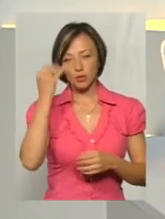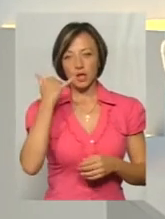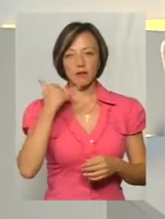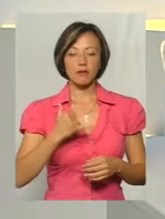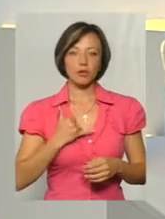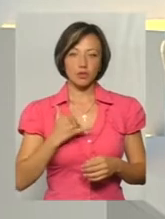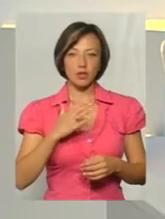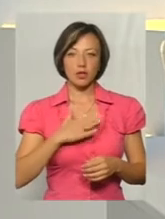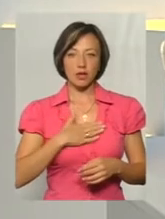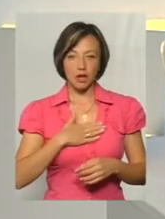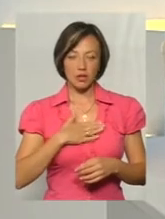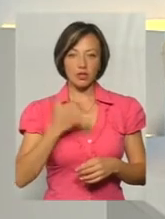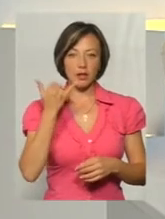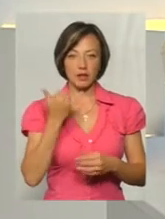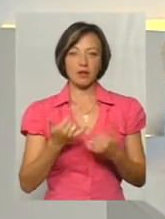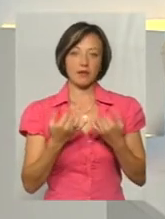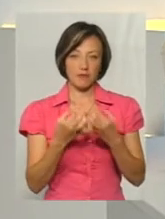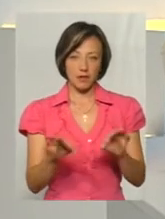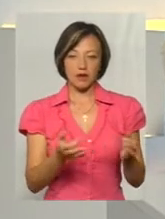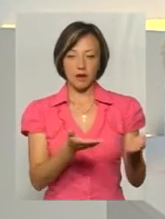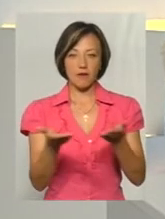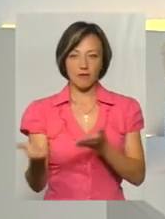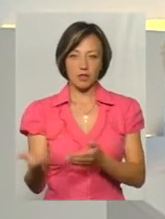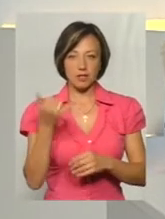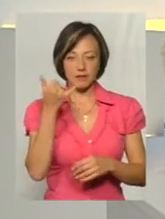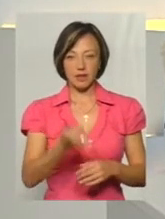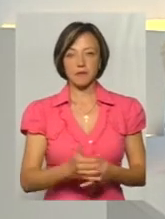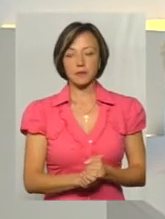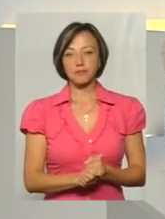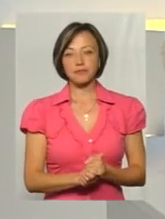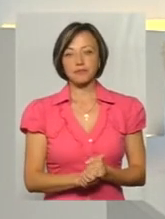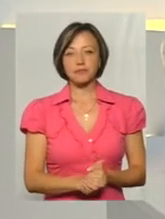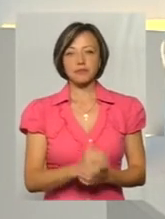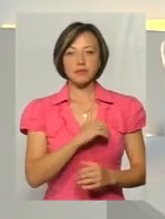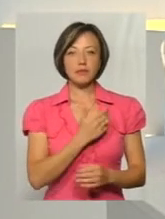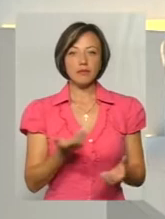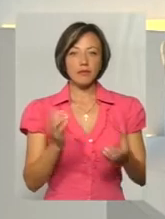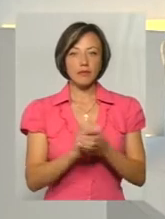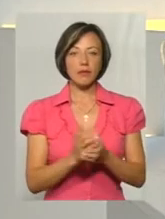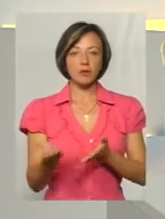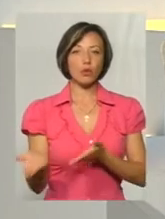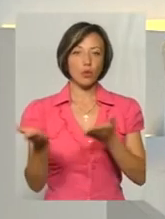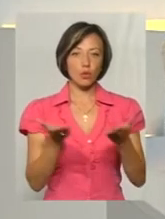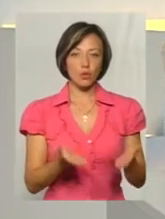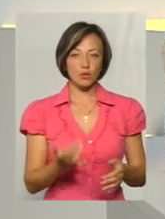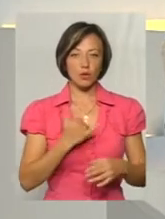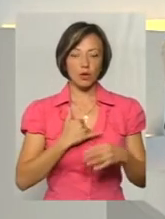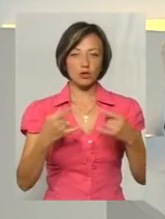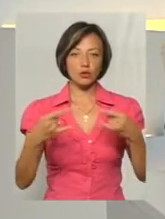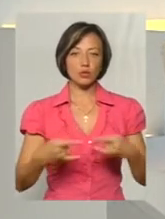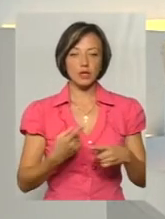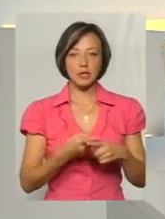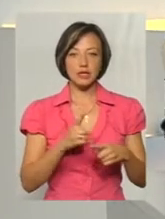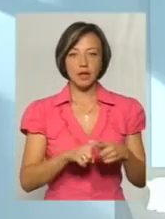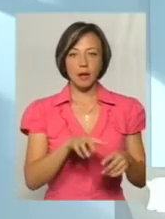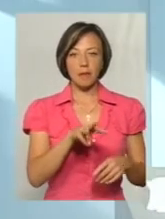телефонуйте, наші лінії вільні для ваших дзвінків. А я хочу познайомити вас з гостем, який сьогодні в нашій студії. Це